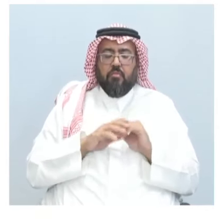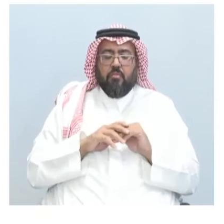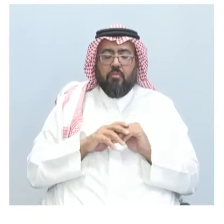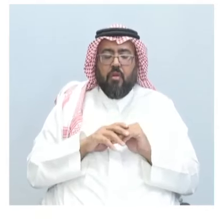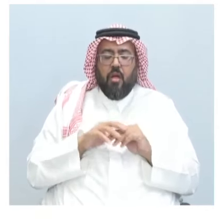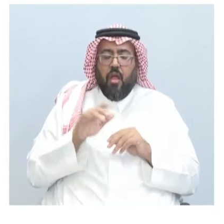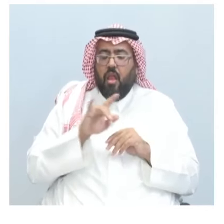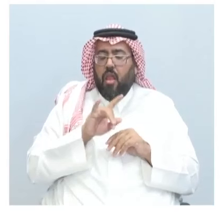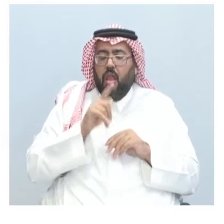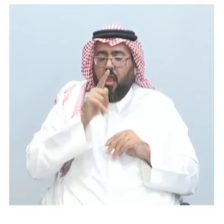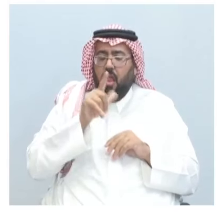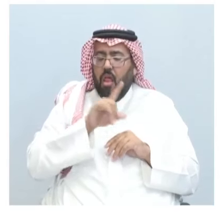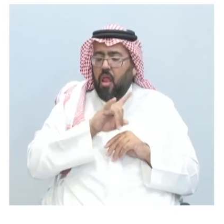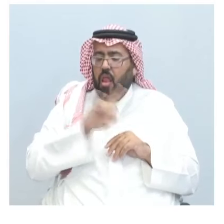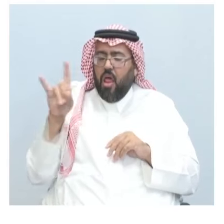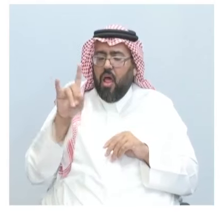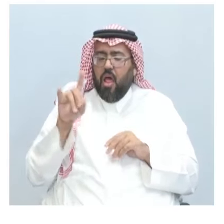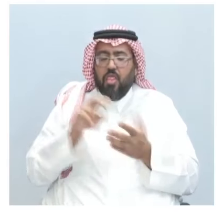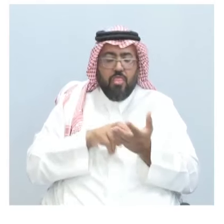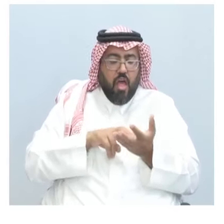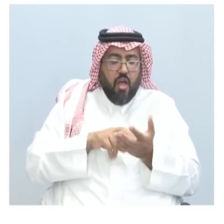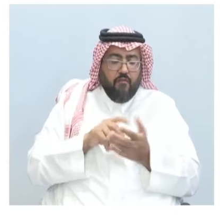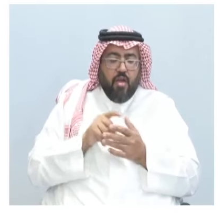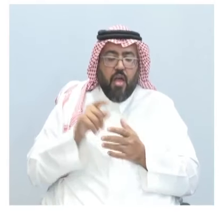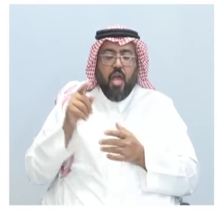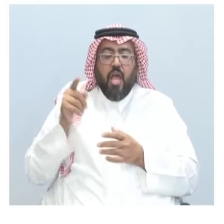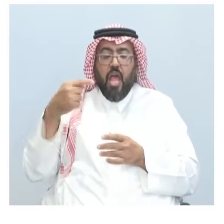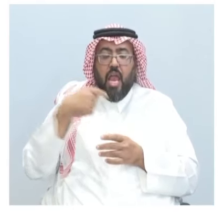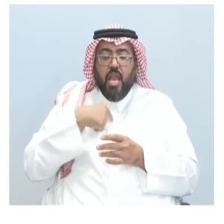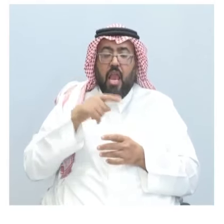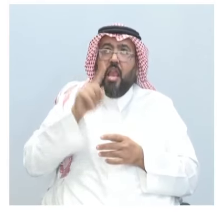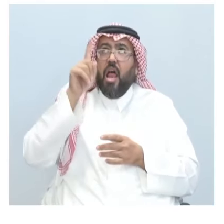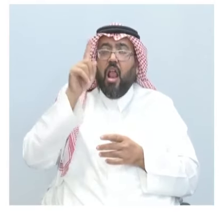لهما قال لا تخافا انني